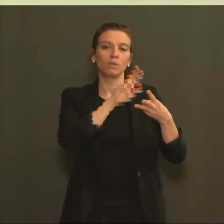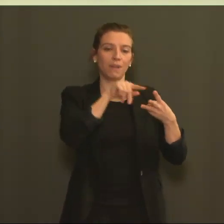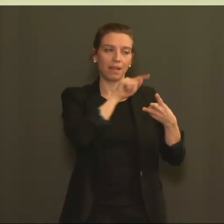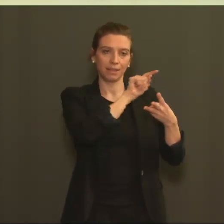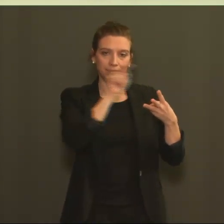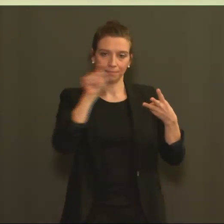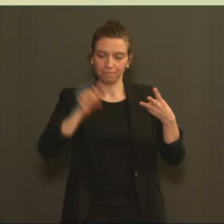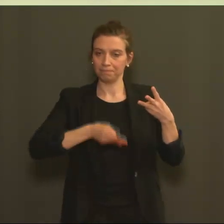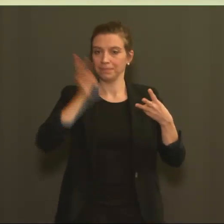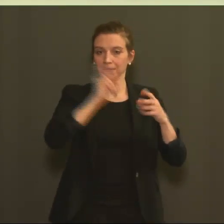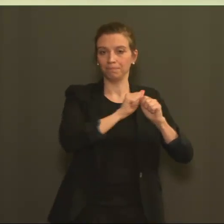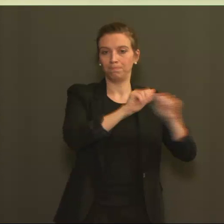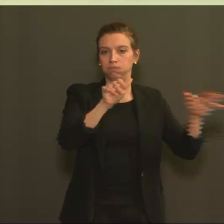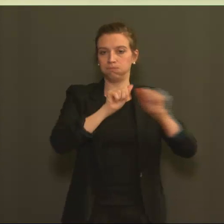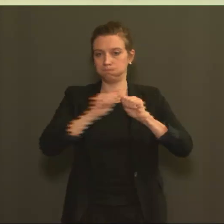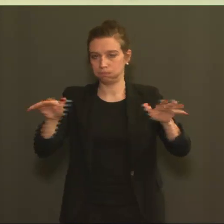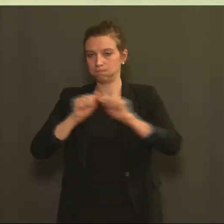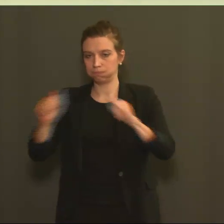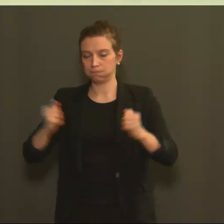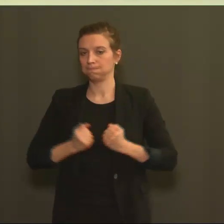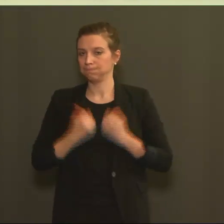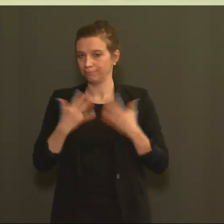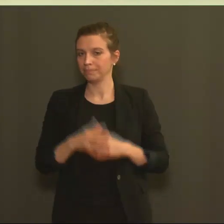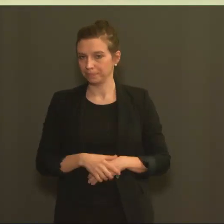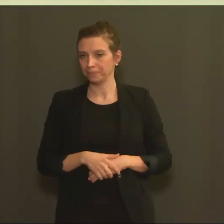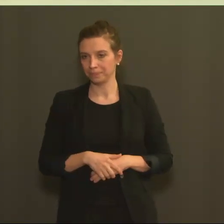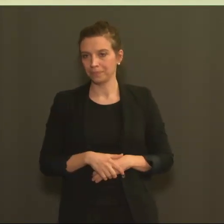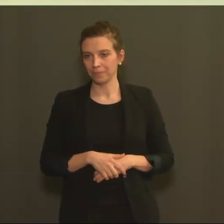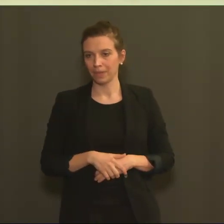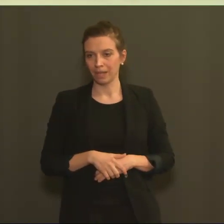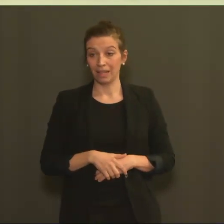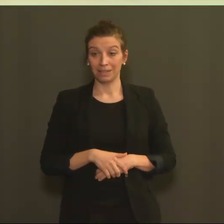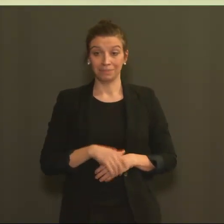er zijn ondertussen aan aantal opvallende verschillen per leeftijdsgroep